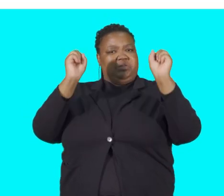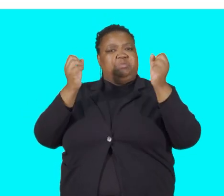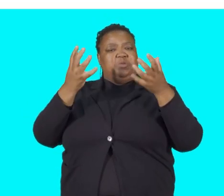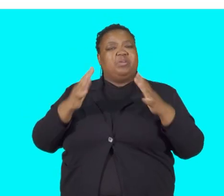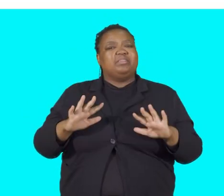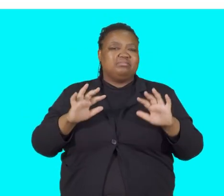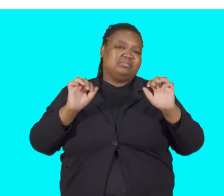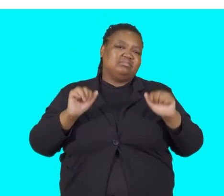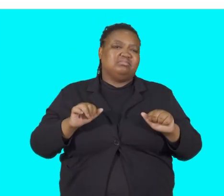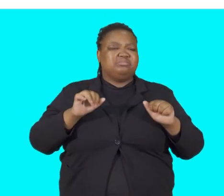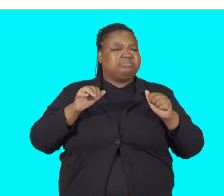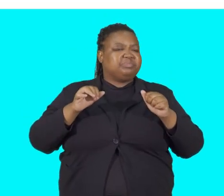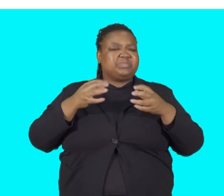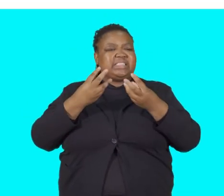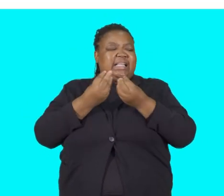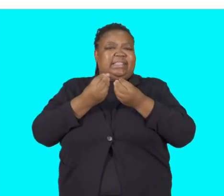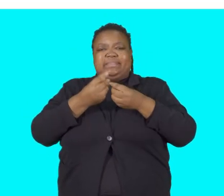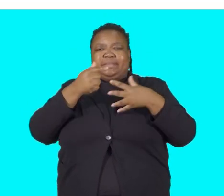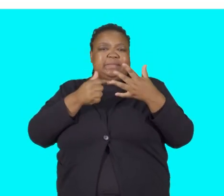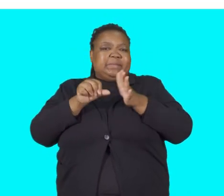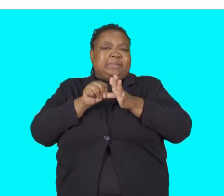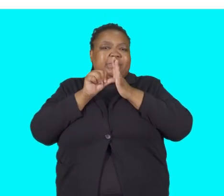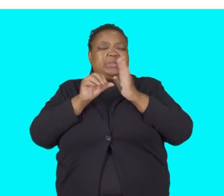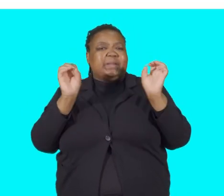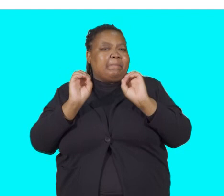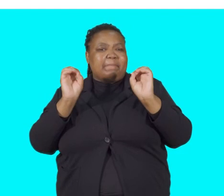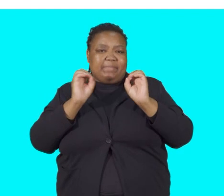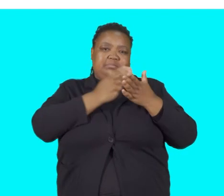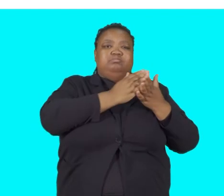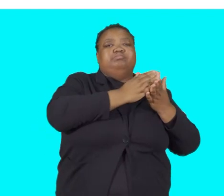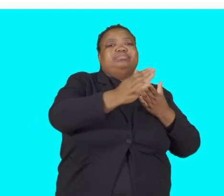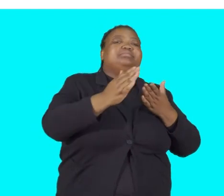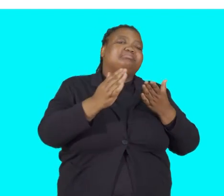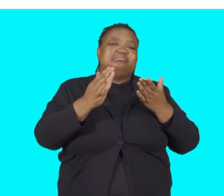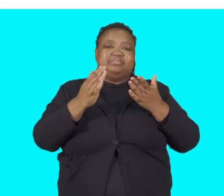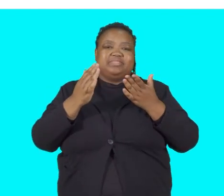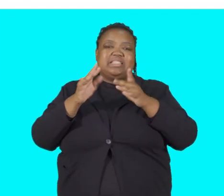kwasuswa izinto ezingabalulekanga nezinto eziphindiweyo.